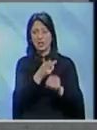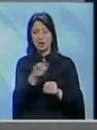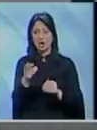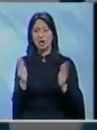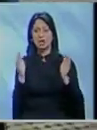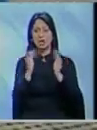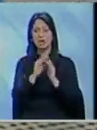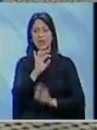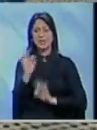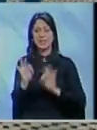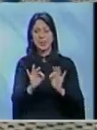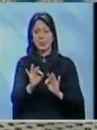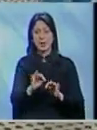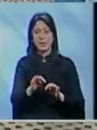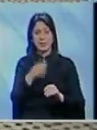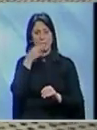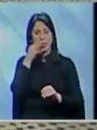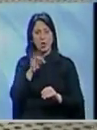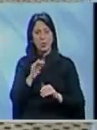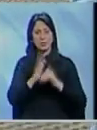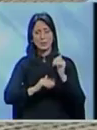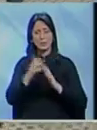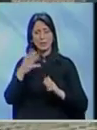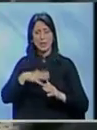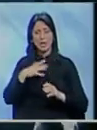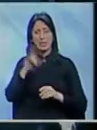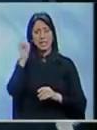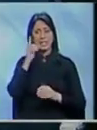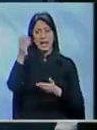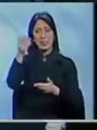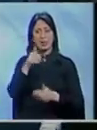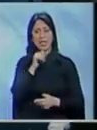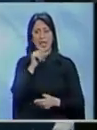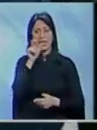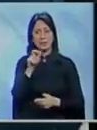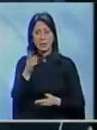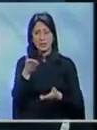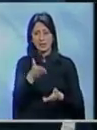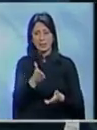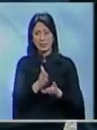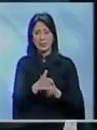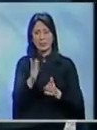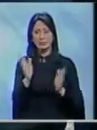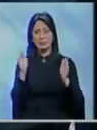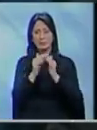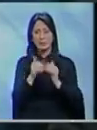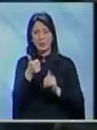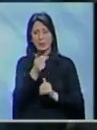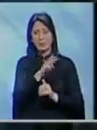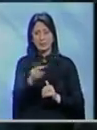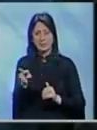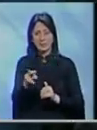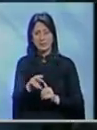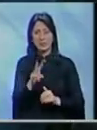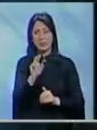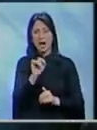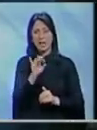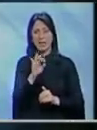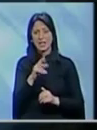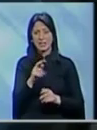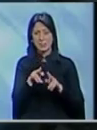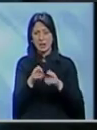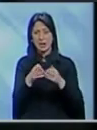Shenoba daproektebulia gamustili kartveli spetsialistebis da Israeldan mozauli ekspertebis mier. Datsesebuleba premier-ministrma Mamuka